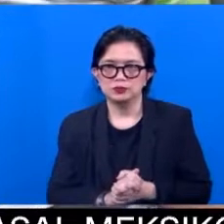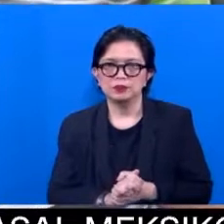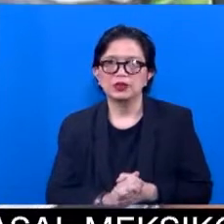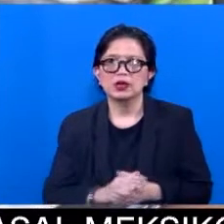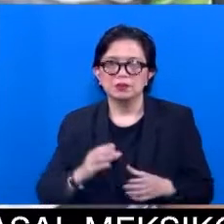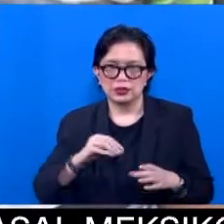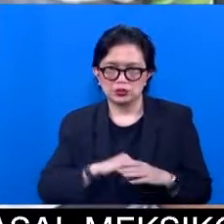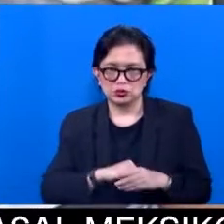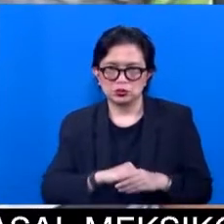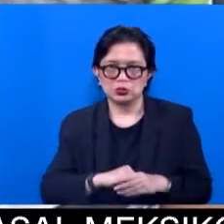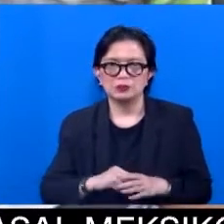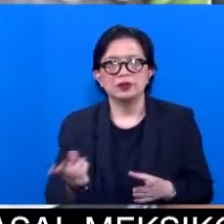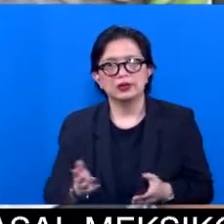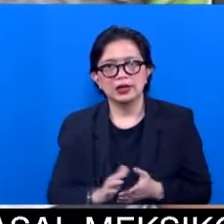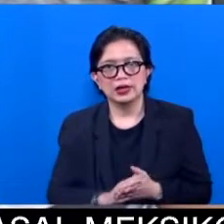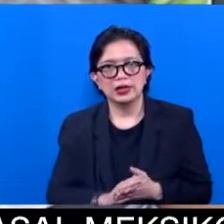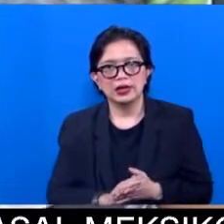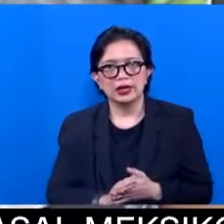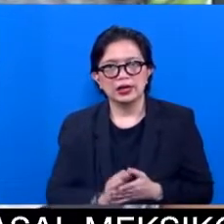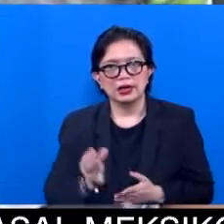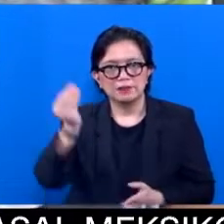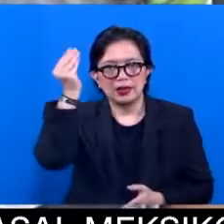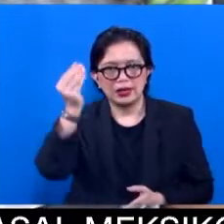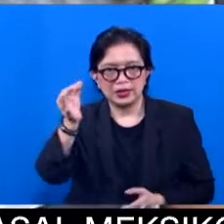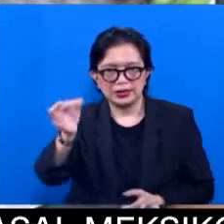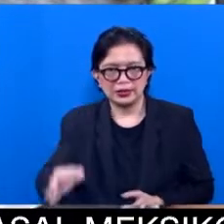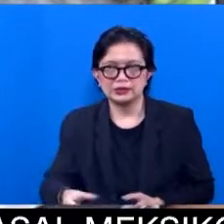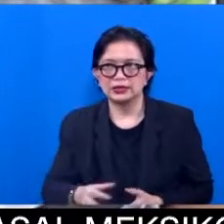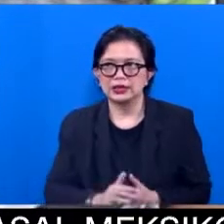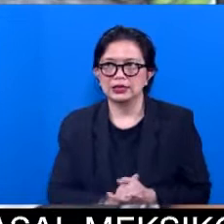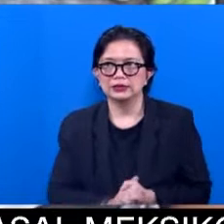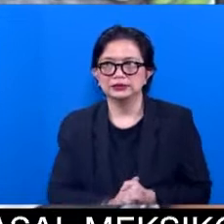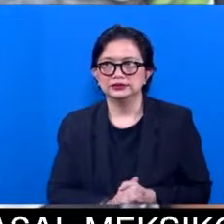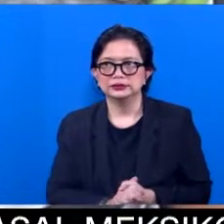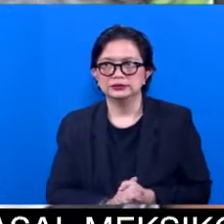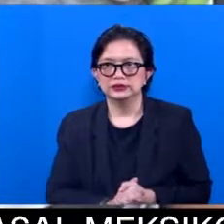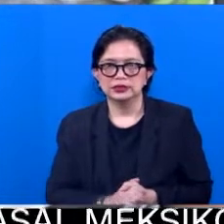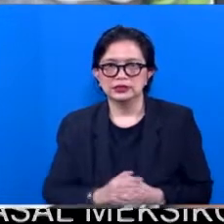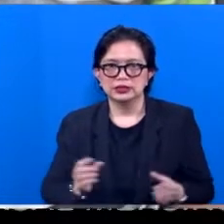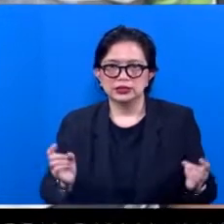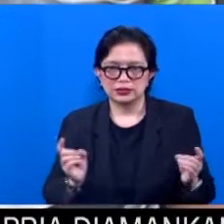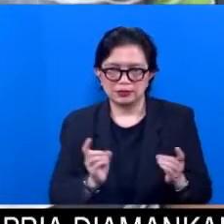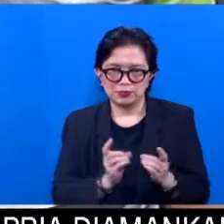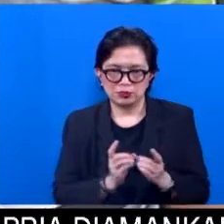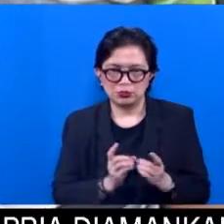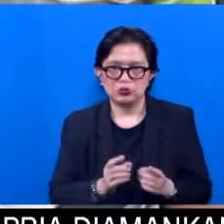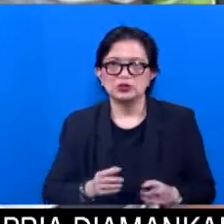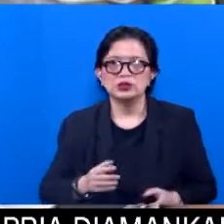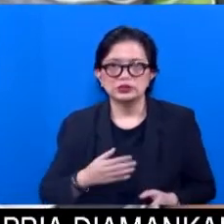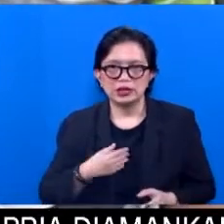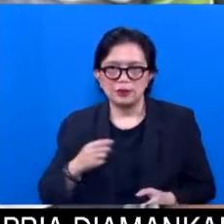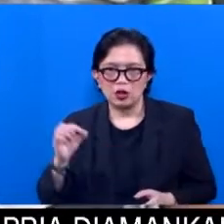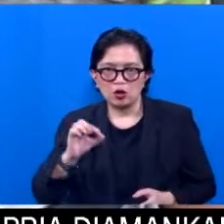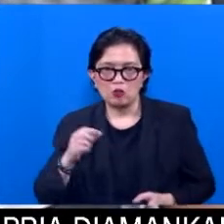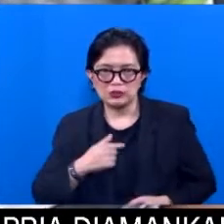mungkin. Lah ketemu sama Liliku. Liliku kan pegawai Kayim. Sudah